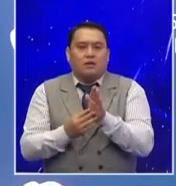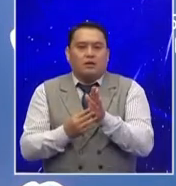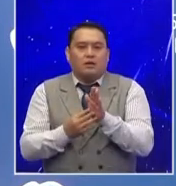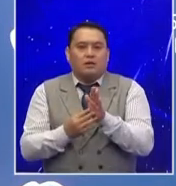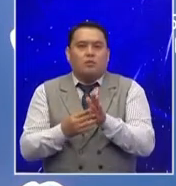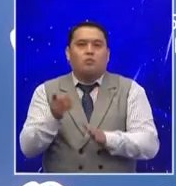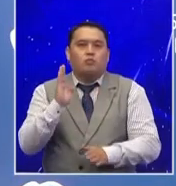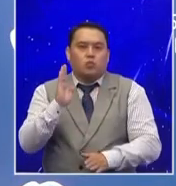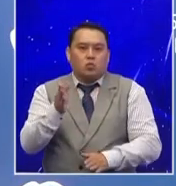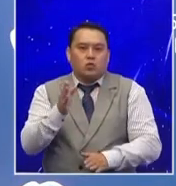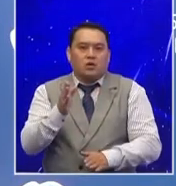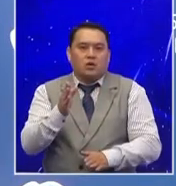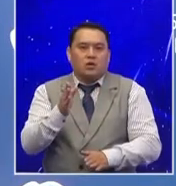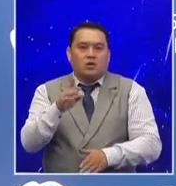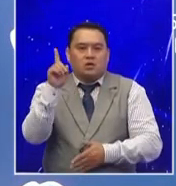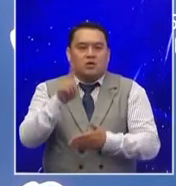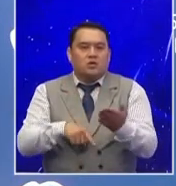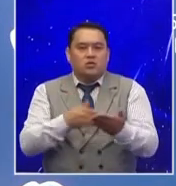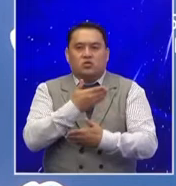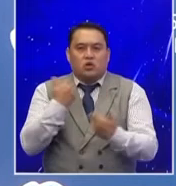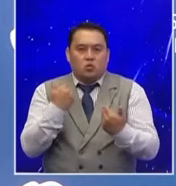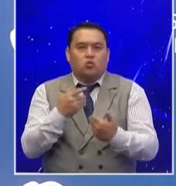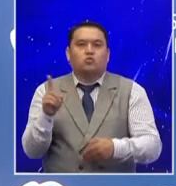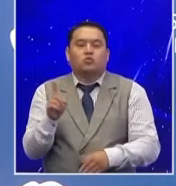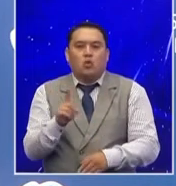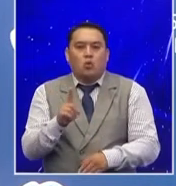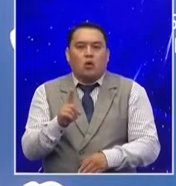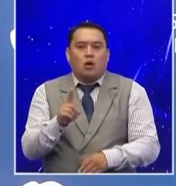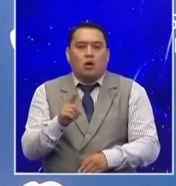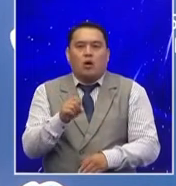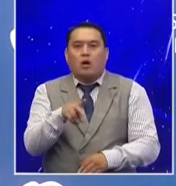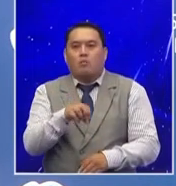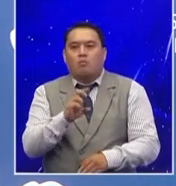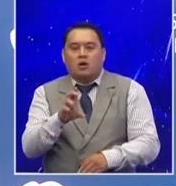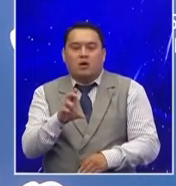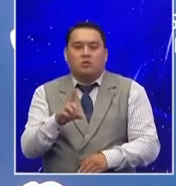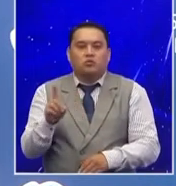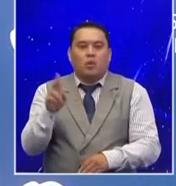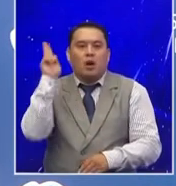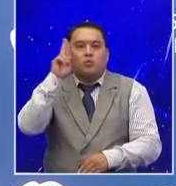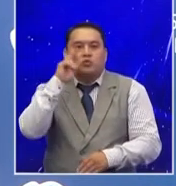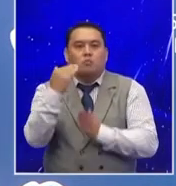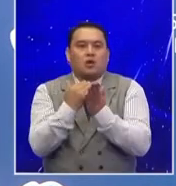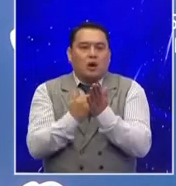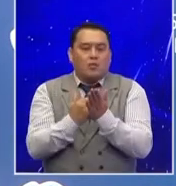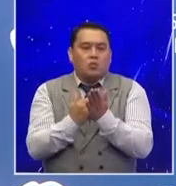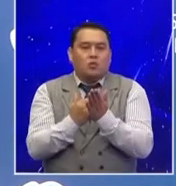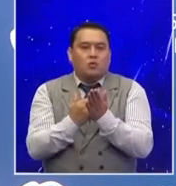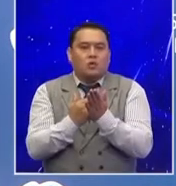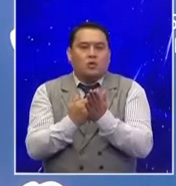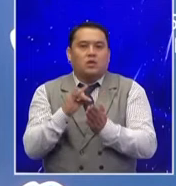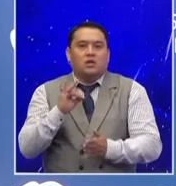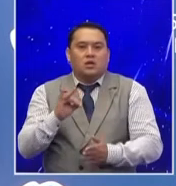109 ожидаемо пока не оправдал надежды. Что касается ЖИТСУ ХАБа, то вместо обучения программному обеспечению